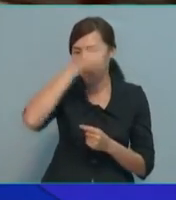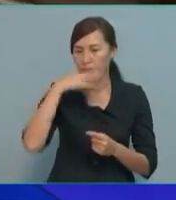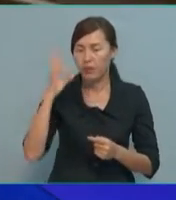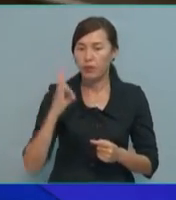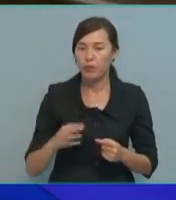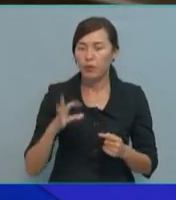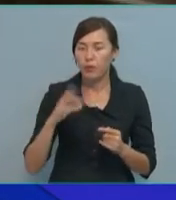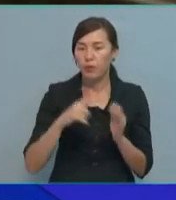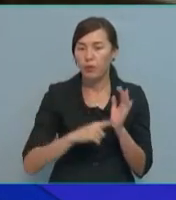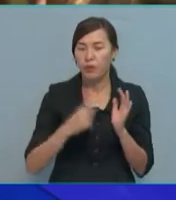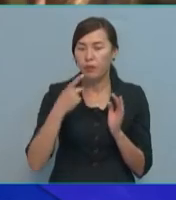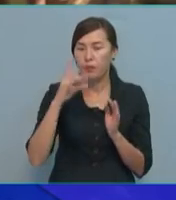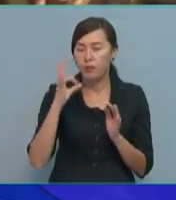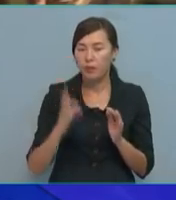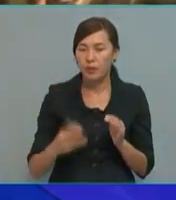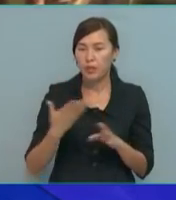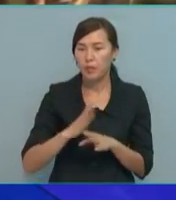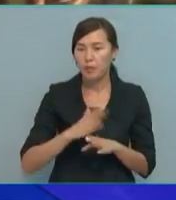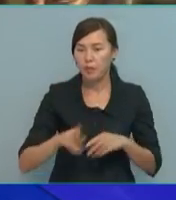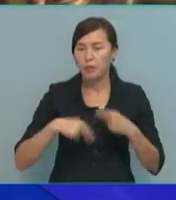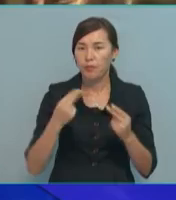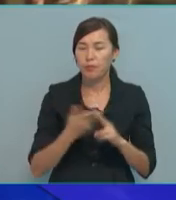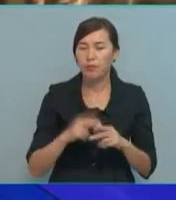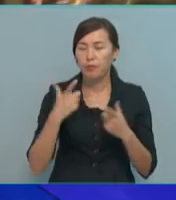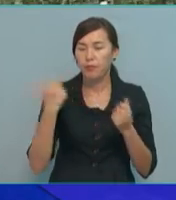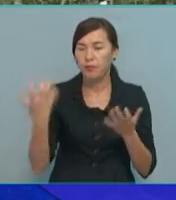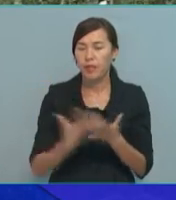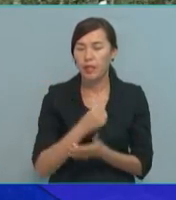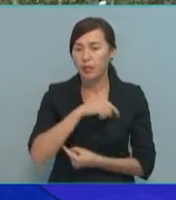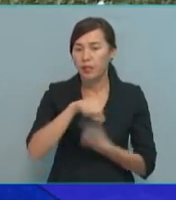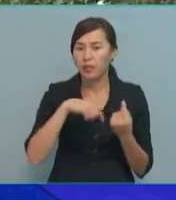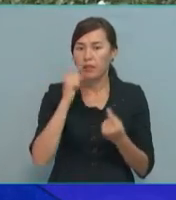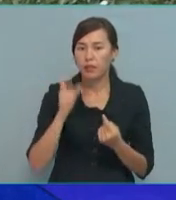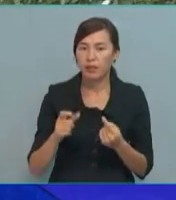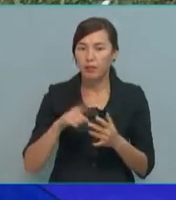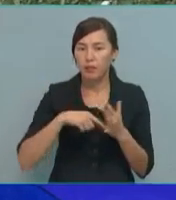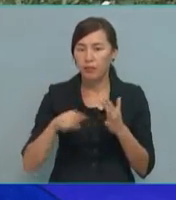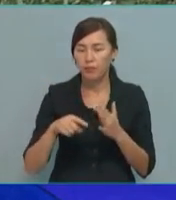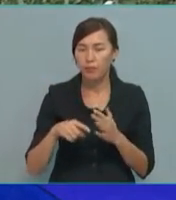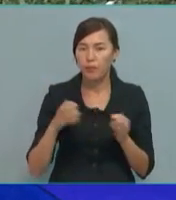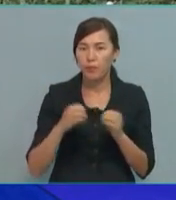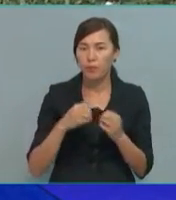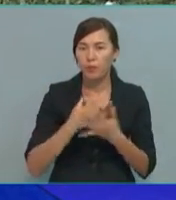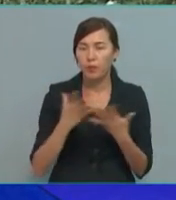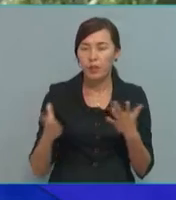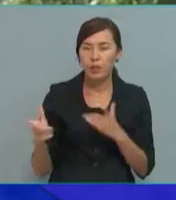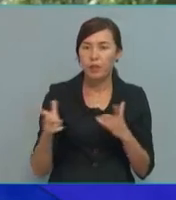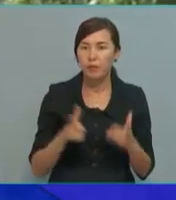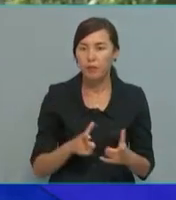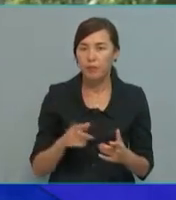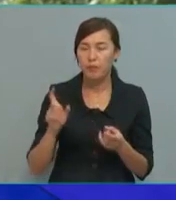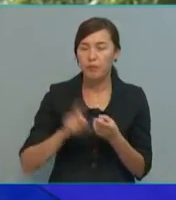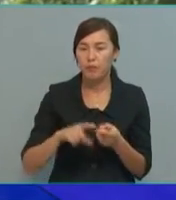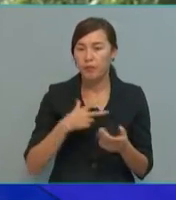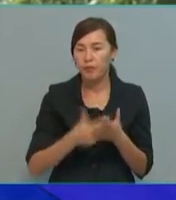мөлшері 0,01% несие береді. Осы несиеге қол жеткізген кәсіпкерлік нысандары белгіленген 10 өнімді өндірушіден